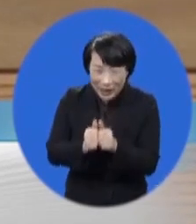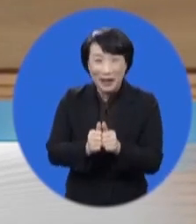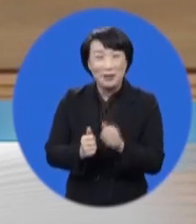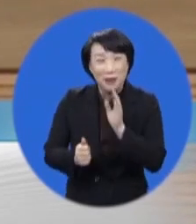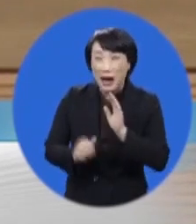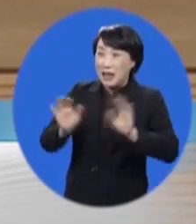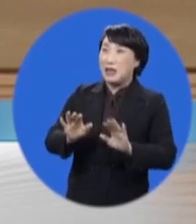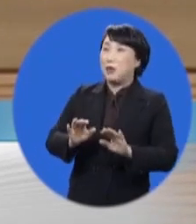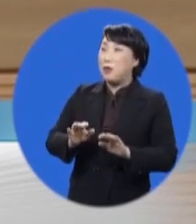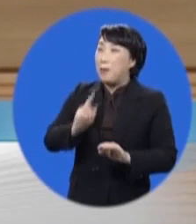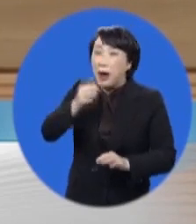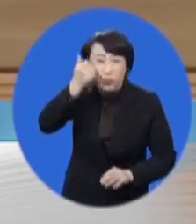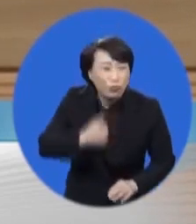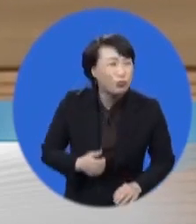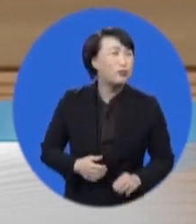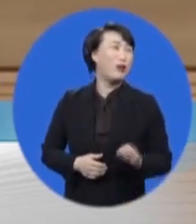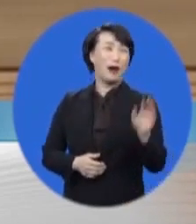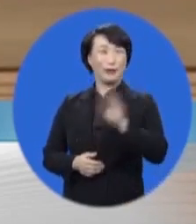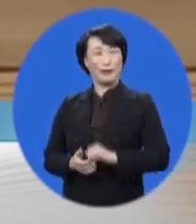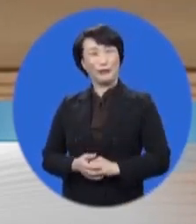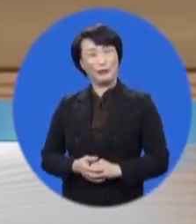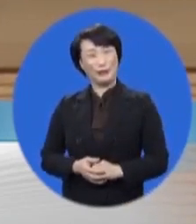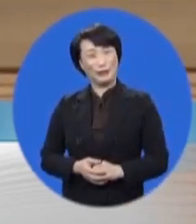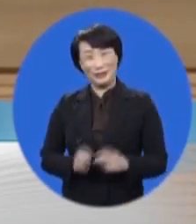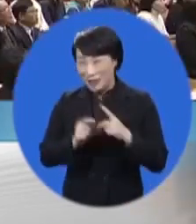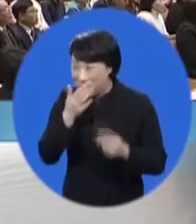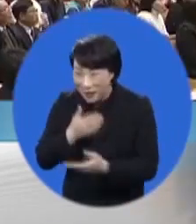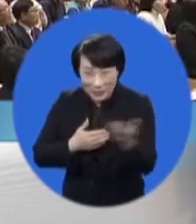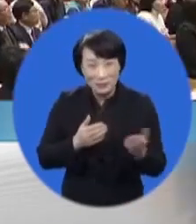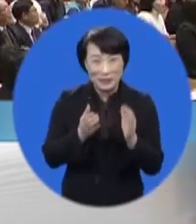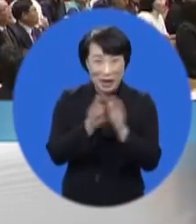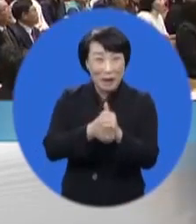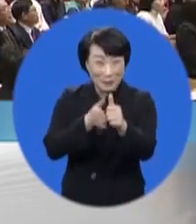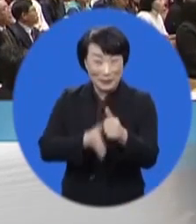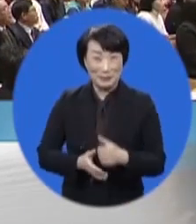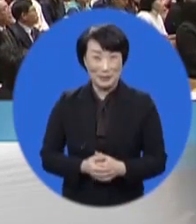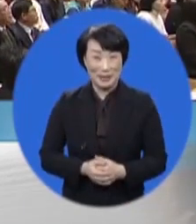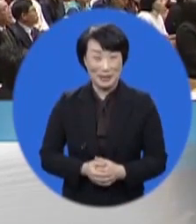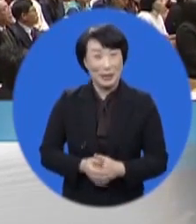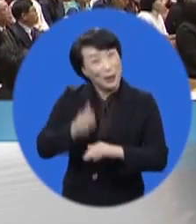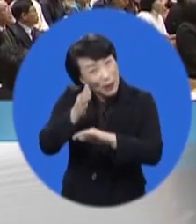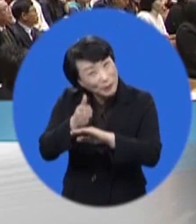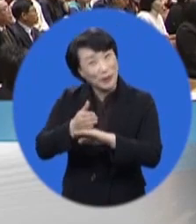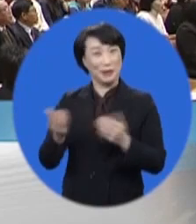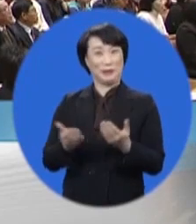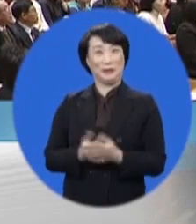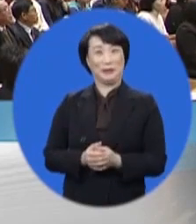아니라고 경험자가 부인할 수 있겠느냐 이 말이요. 이해되시면 아멘합시다.